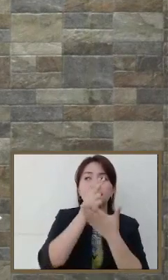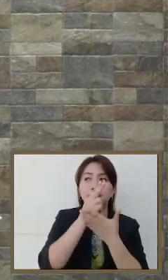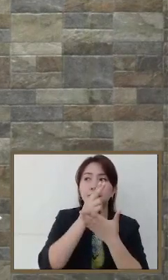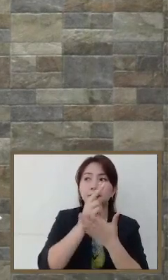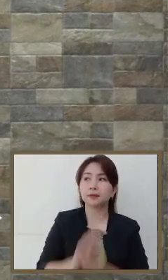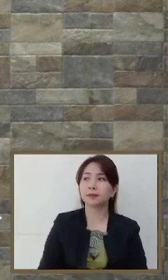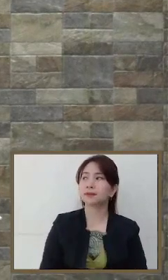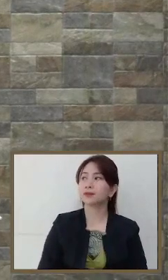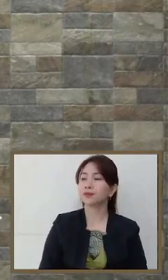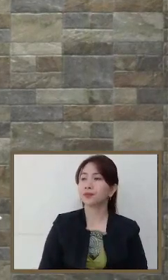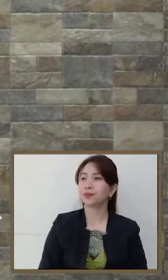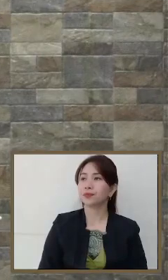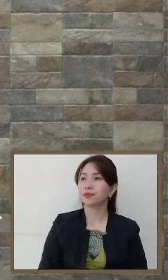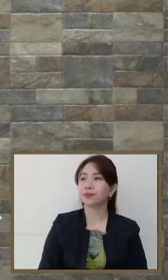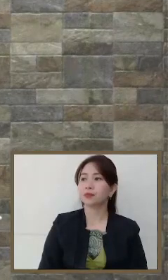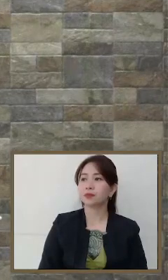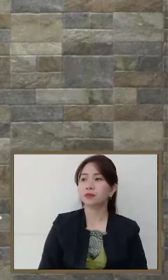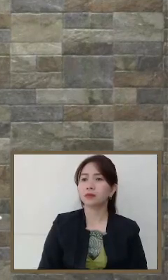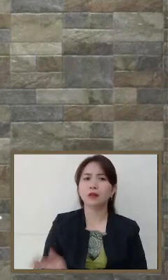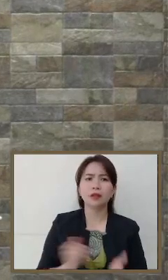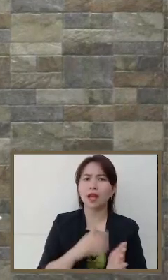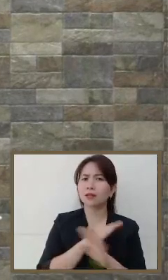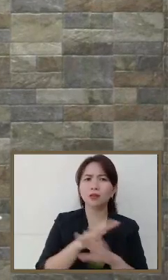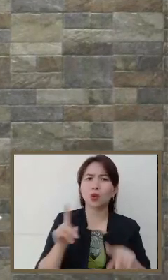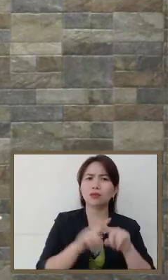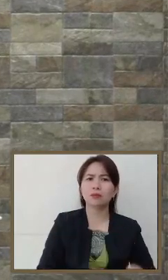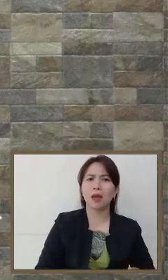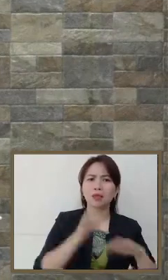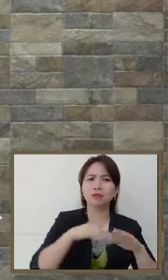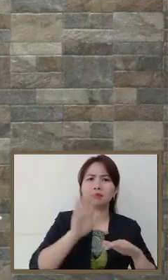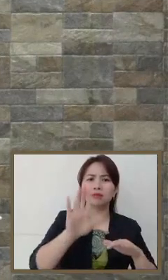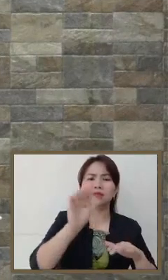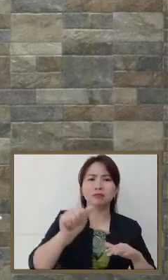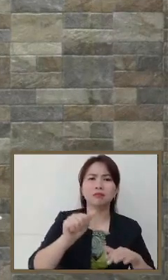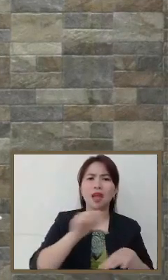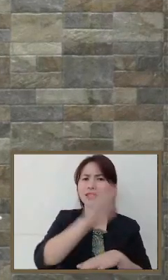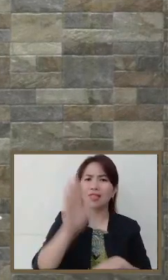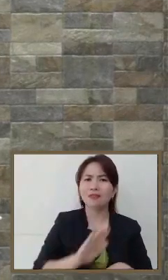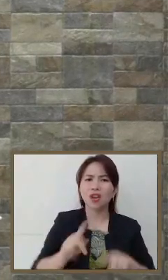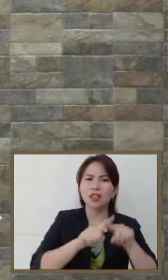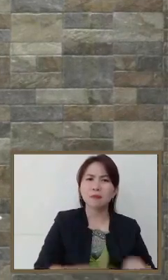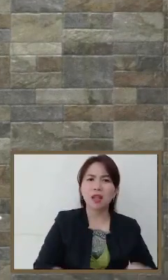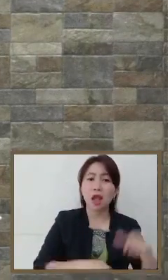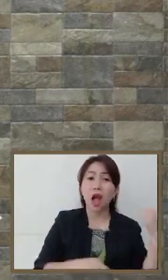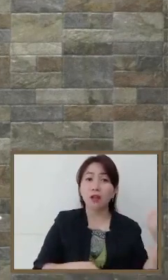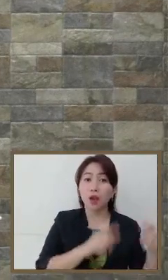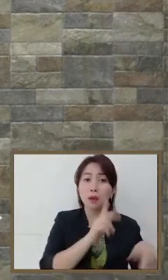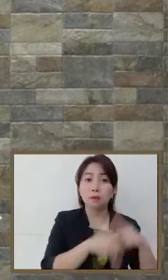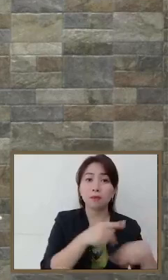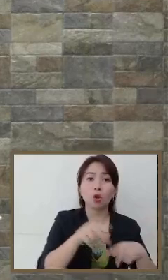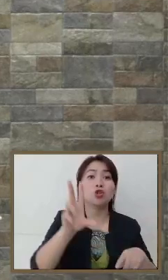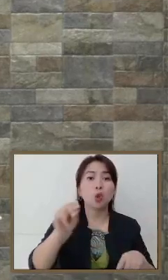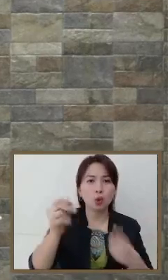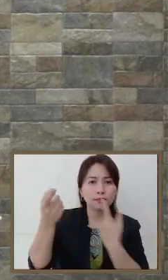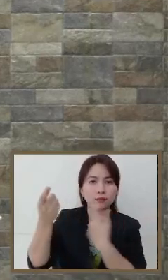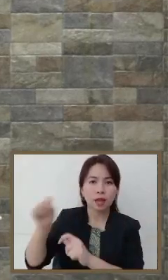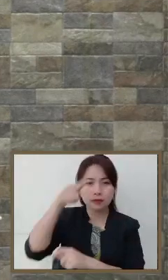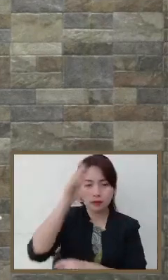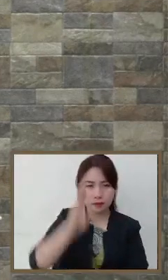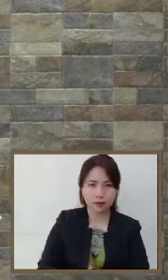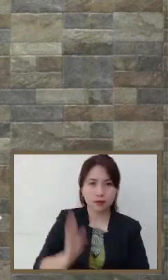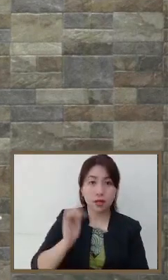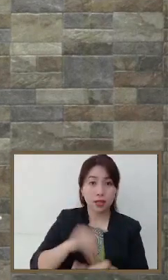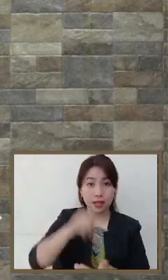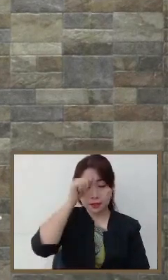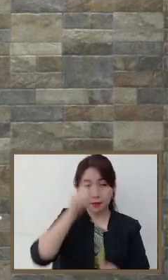God Huwag kang masyadong umasa sa sarili mo Hwag kang umasa sa ibang tao umasa ka sa Diyos si